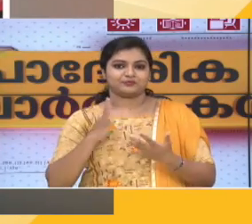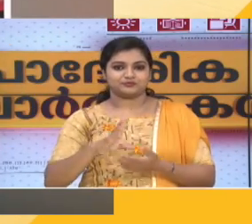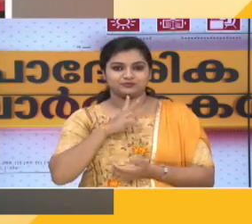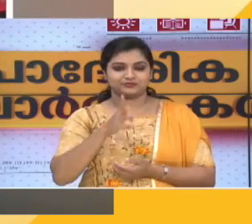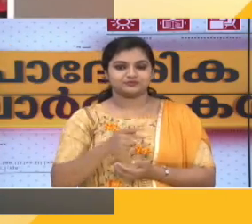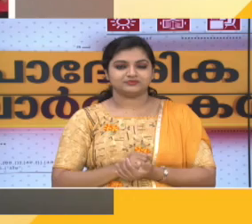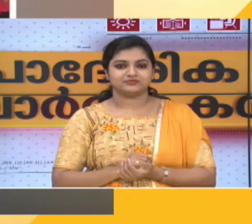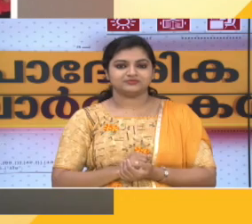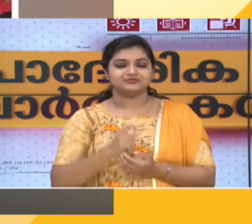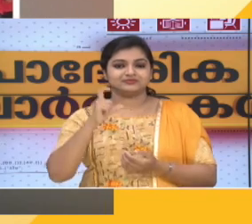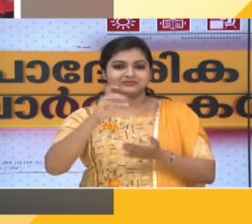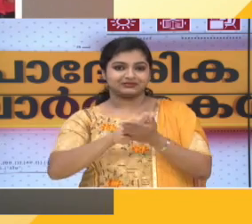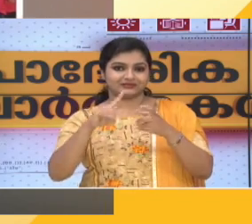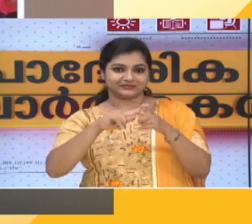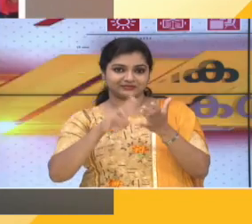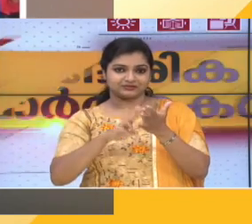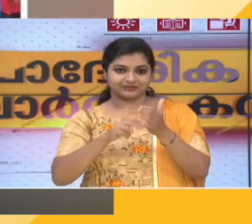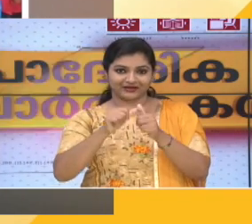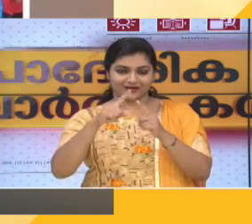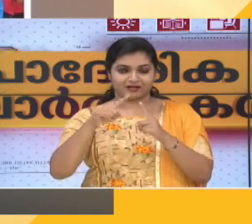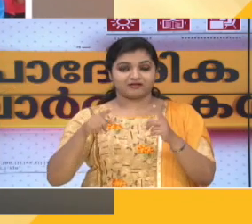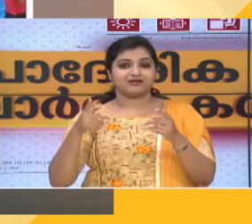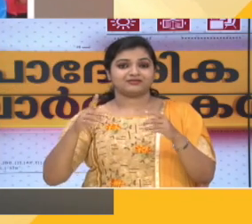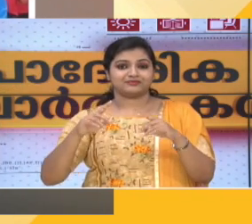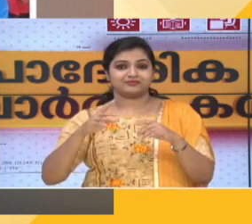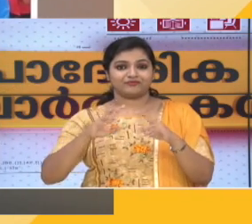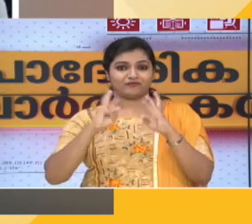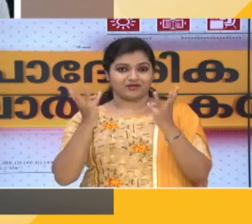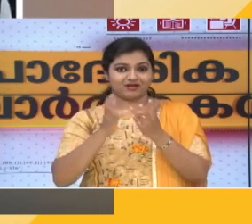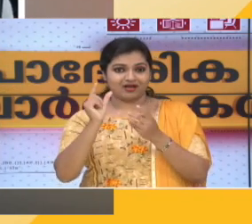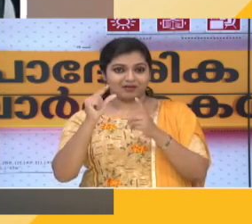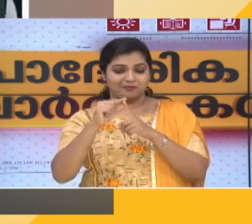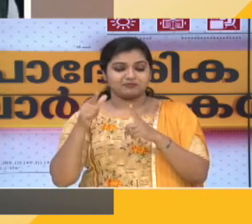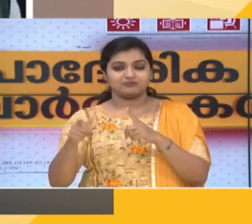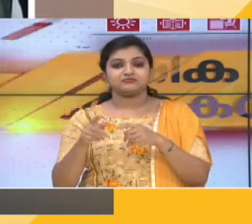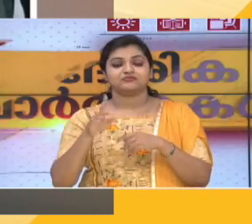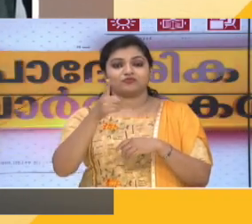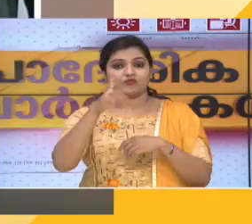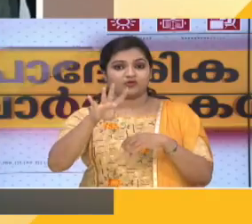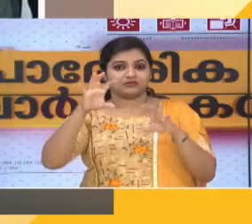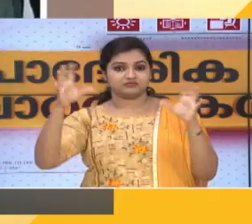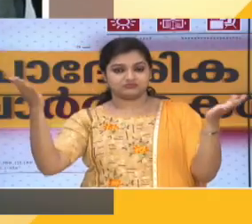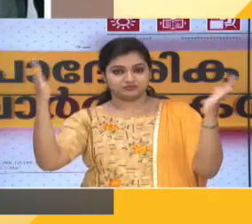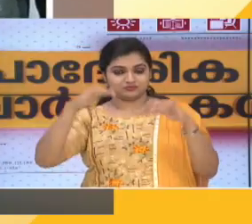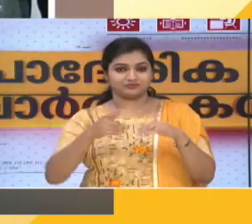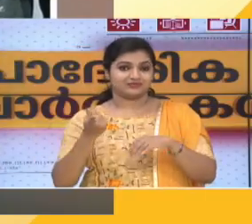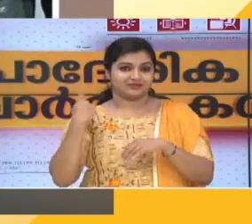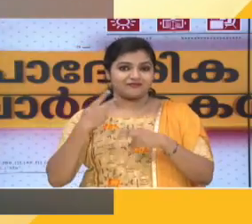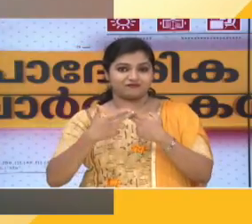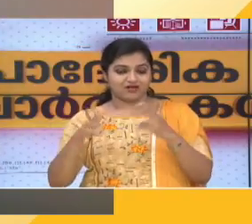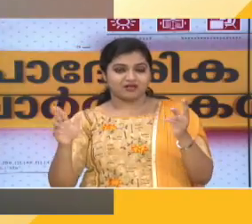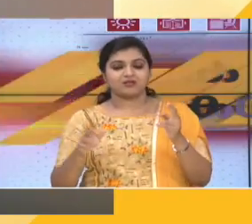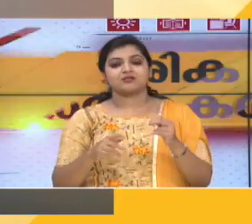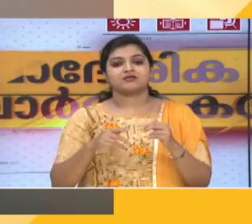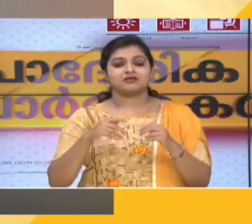ഈ മാസം 15-ന് ആരംഭിച്ച ലോകകപ്പിൽ 17 രാജ്യങ്ങളാണ് മത്സരിച്ചത്. ഇന്നലെ നടന്ന ഫൈനലിൽ ഇന്ത്യ കെനിയയോട് പരാജയപ്പെട്ടു.